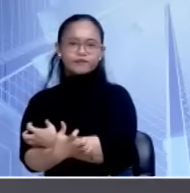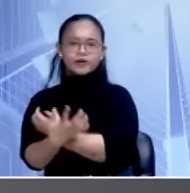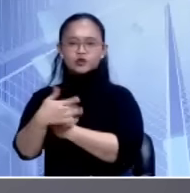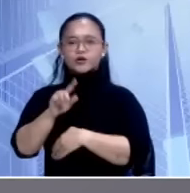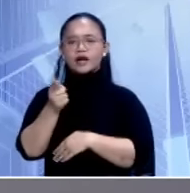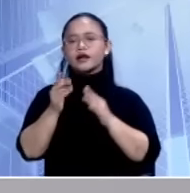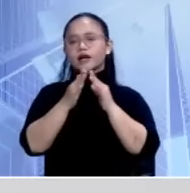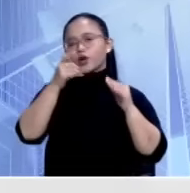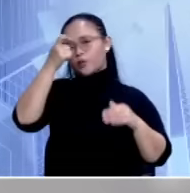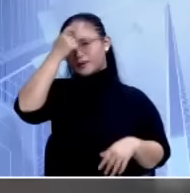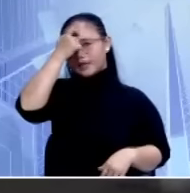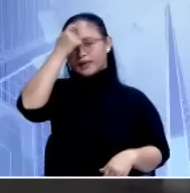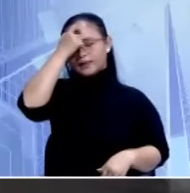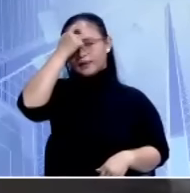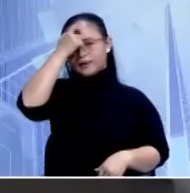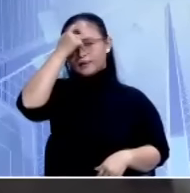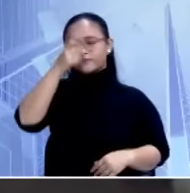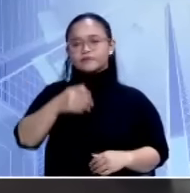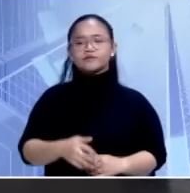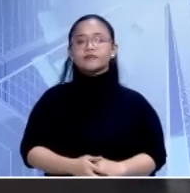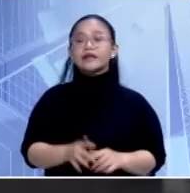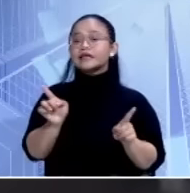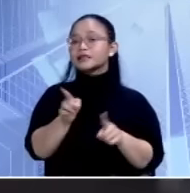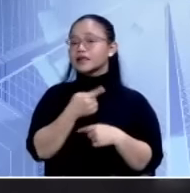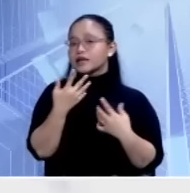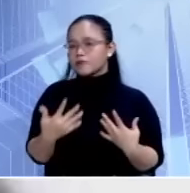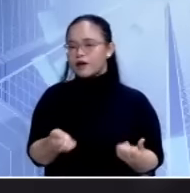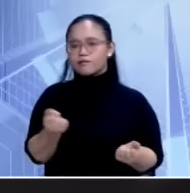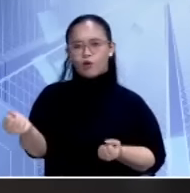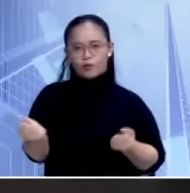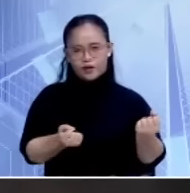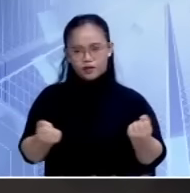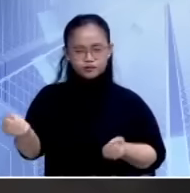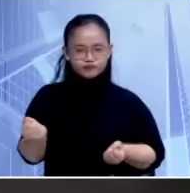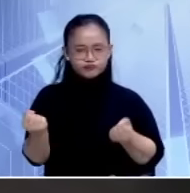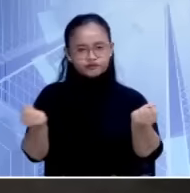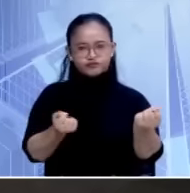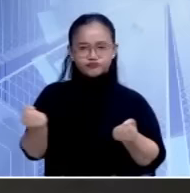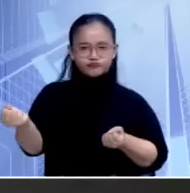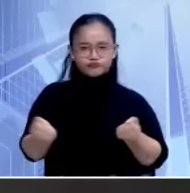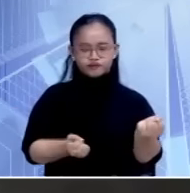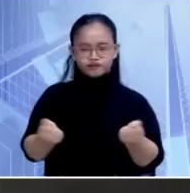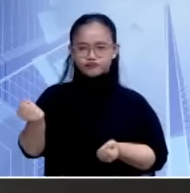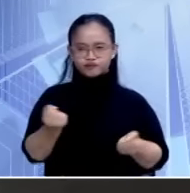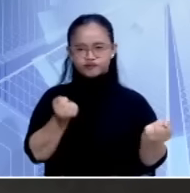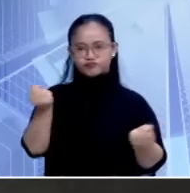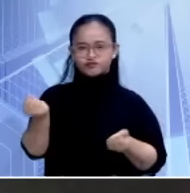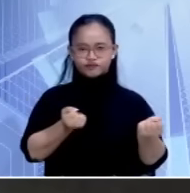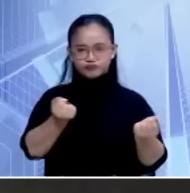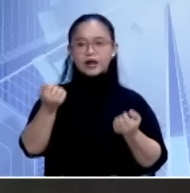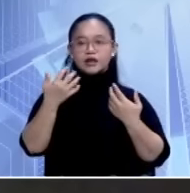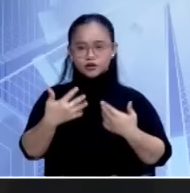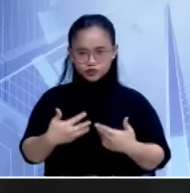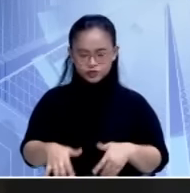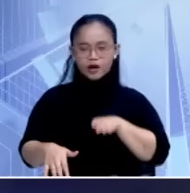ke RSUD Cianjur. Kecelakaan bermula saat truk kontainer melaju dari arah Sukabumi menuju